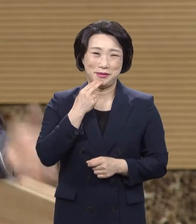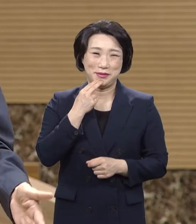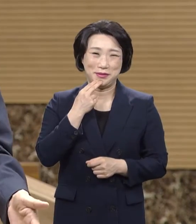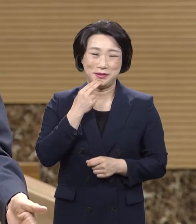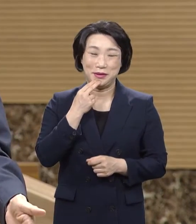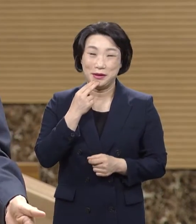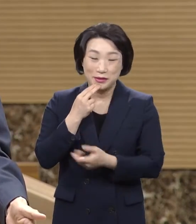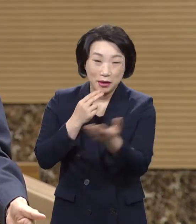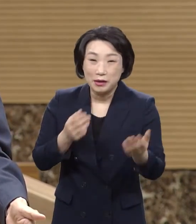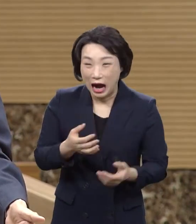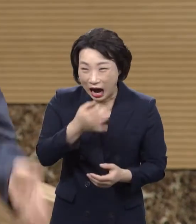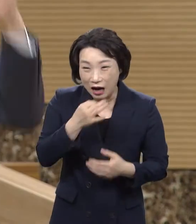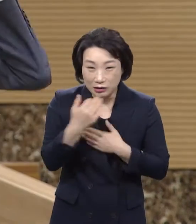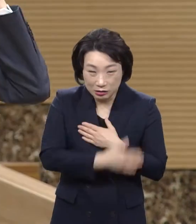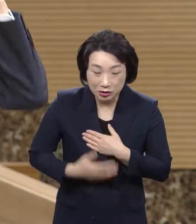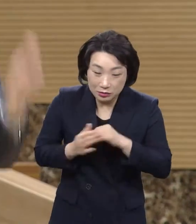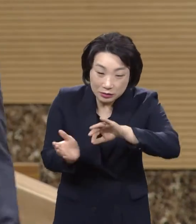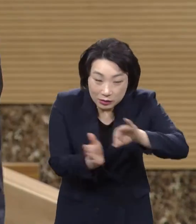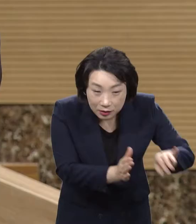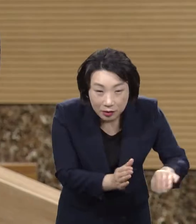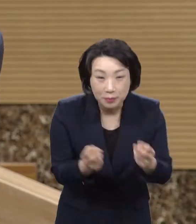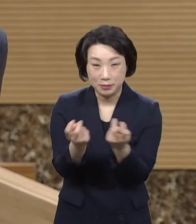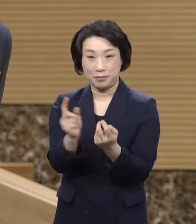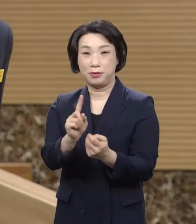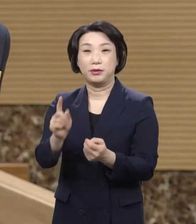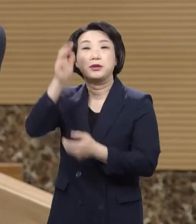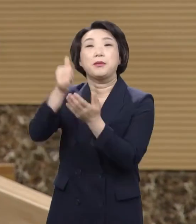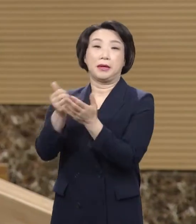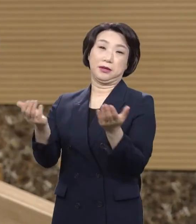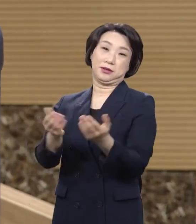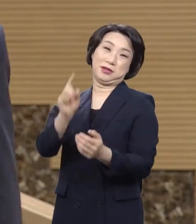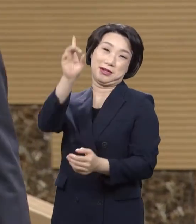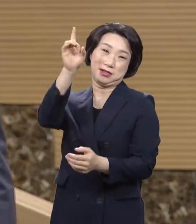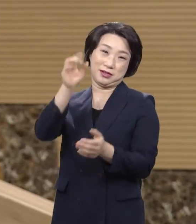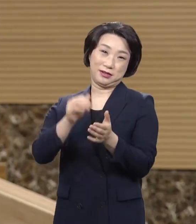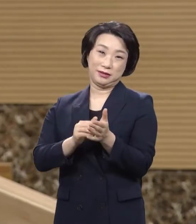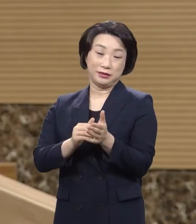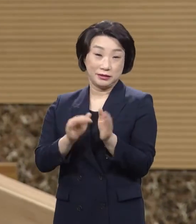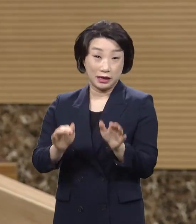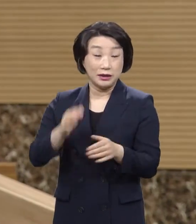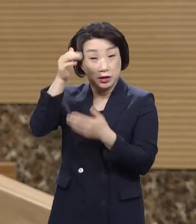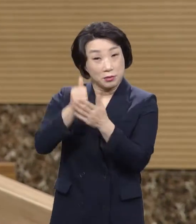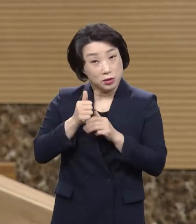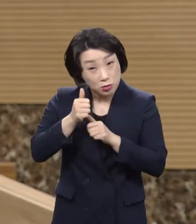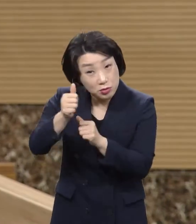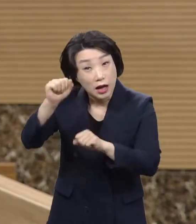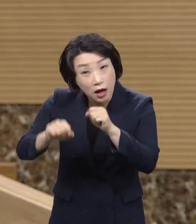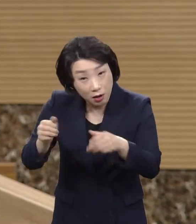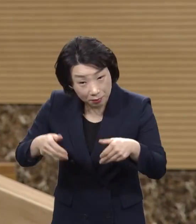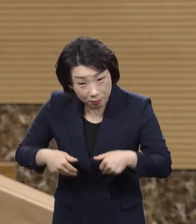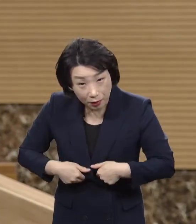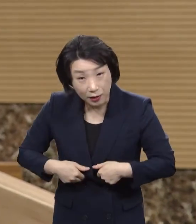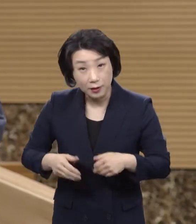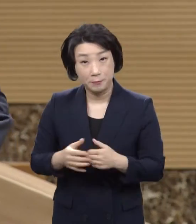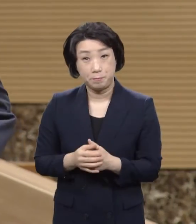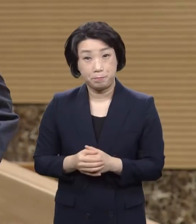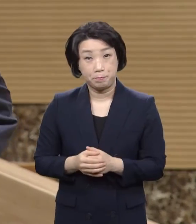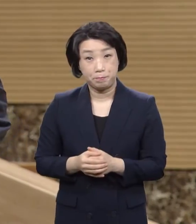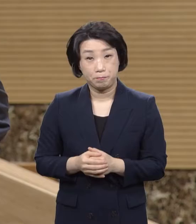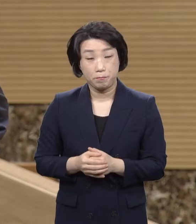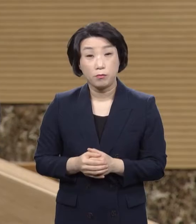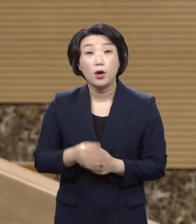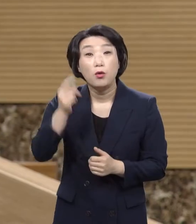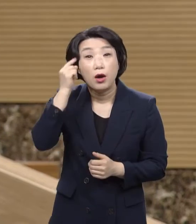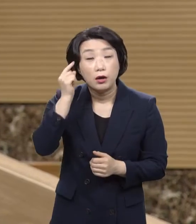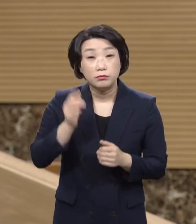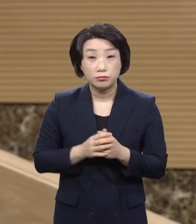이걸 제거해버리는 것이 성령의 역사니까. 그래서 성령을 쫓아 행하라.